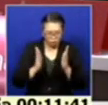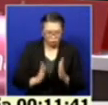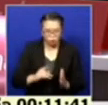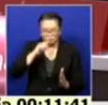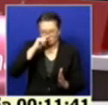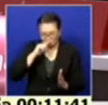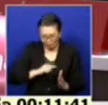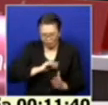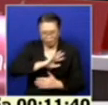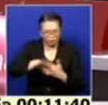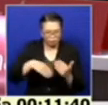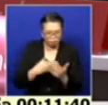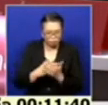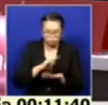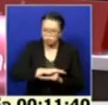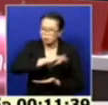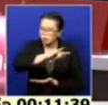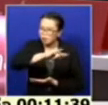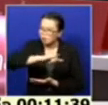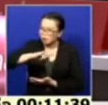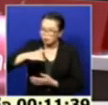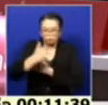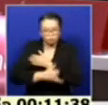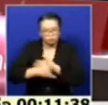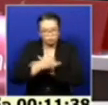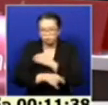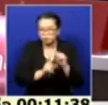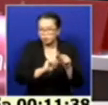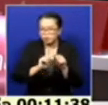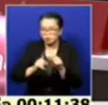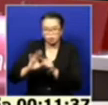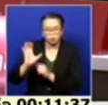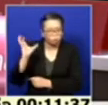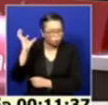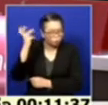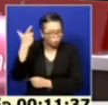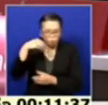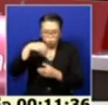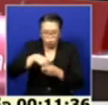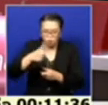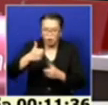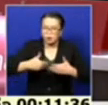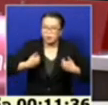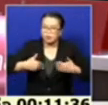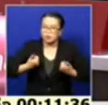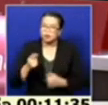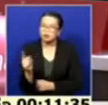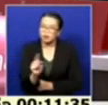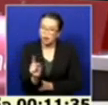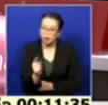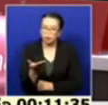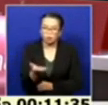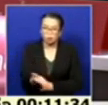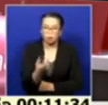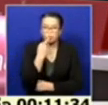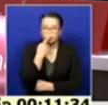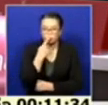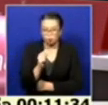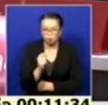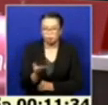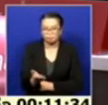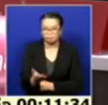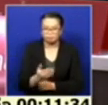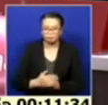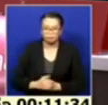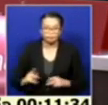ตอบให้พี่น้องประชาชนและให้สภานี้ชื่นใจนะครับว่าท่านเป็นรัฐมนตรีต่างประเทศ